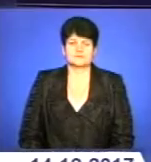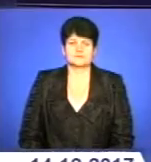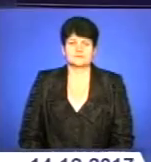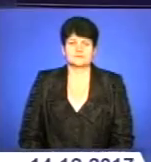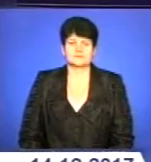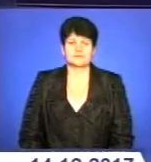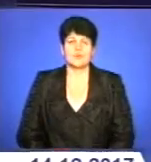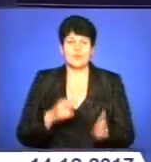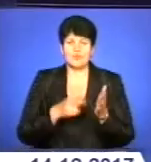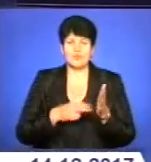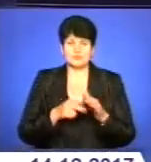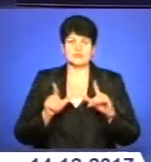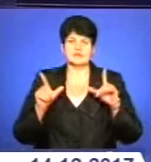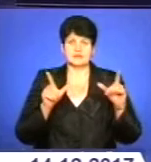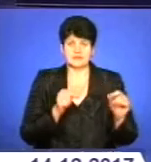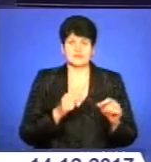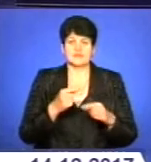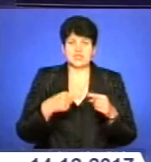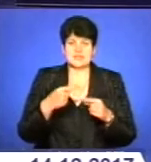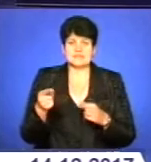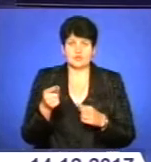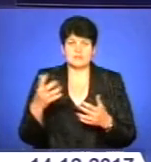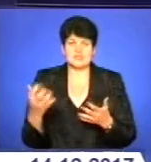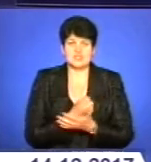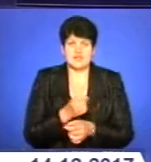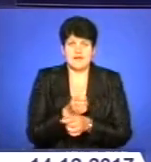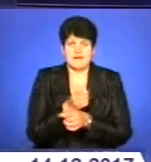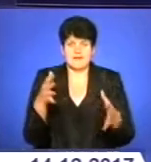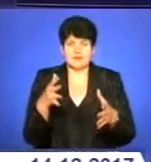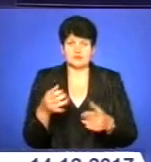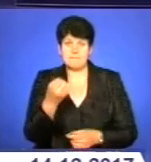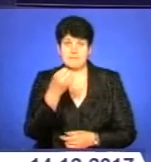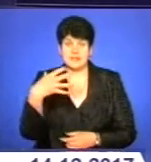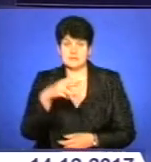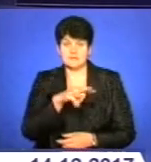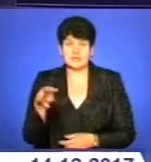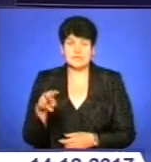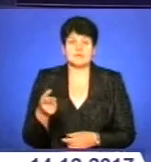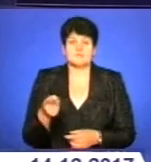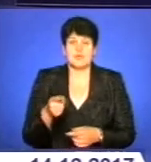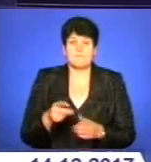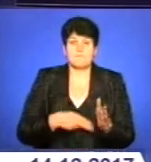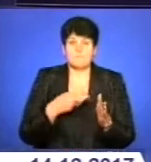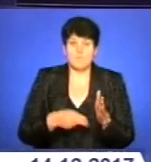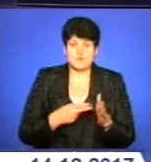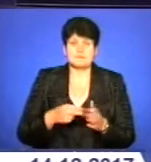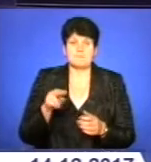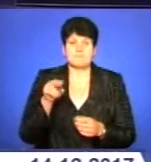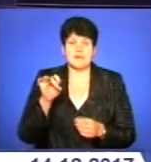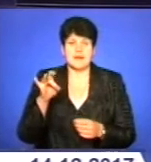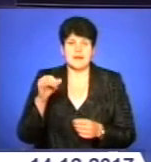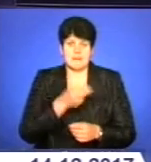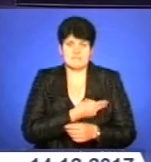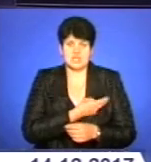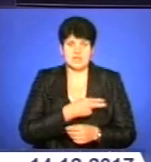У потязі, який проїжджав через Тернопіль, знайшли гранату. На 15 хвилин потяг «Інтерсіті» з полученням Перемишль-Київ